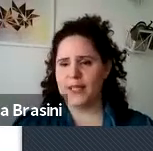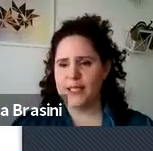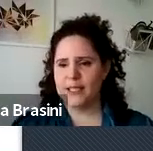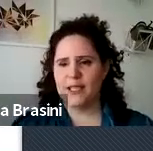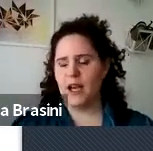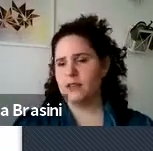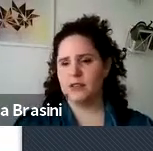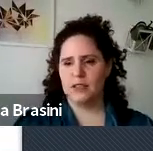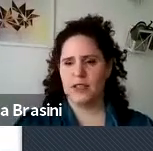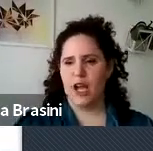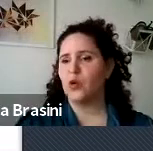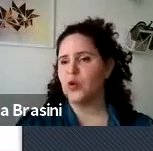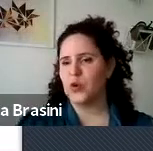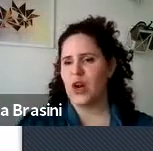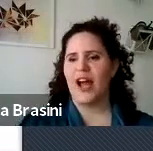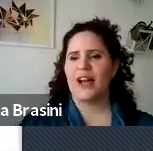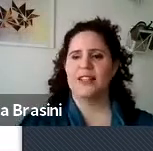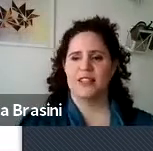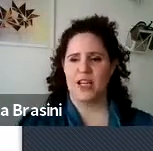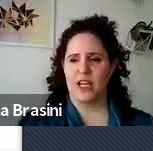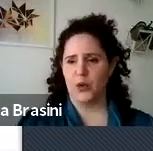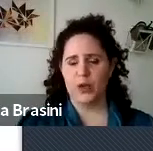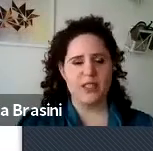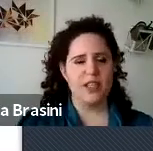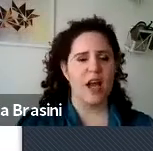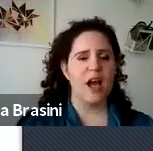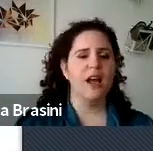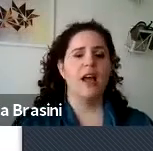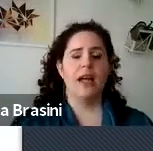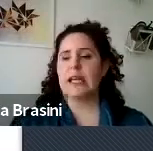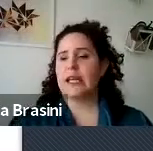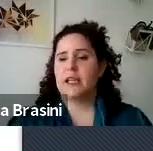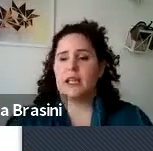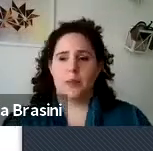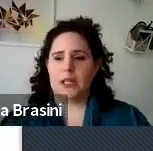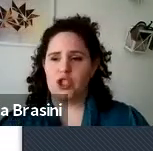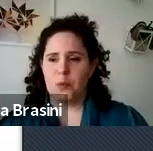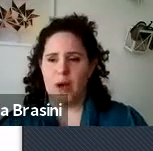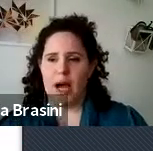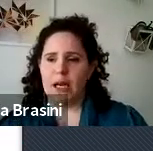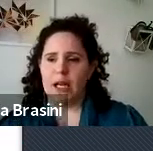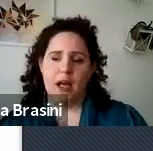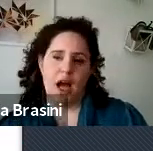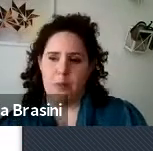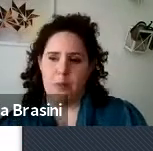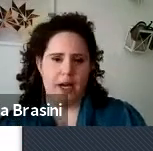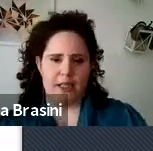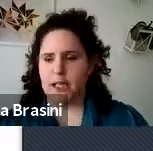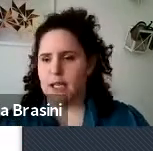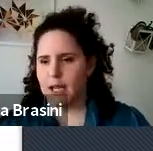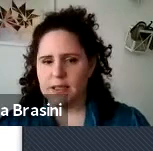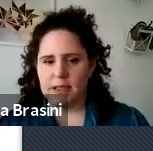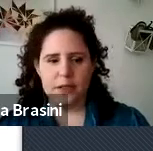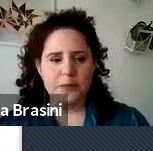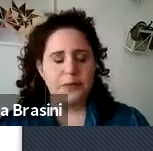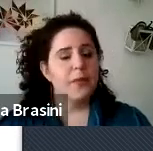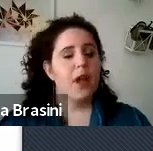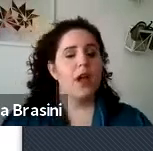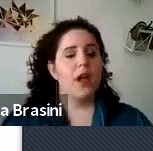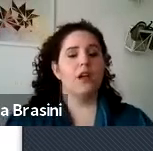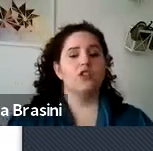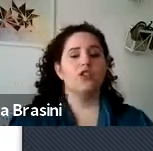buona competenza sia culturale sia linguistica, che chiede di partecipare al pari degli